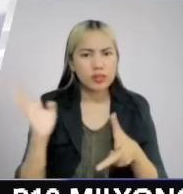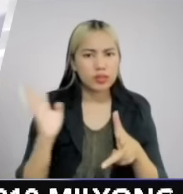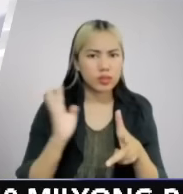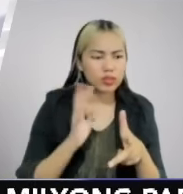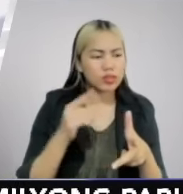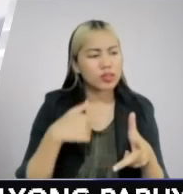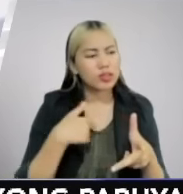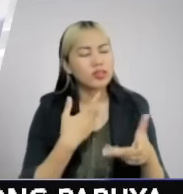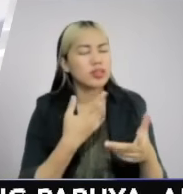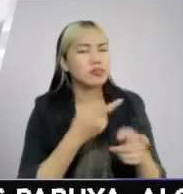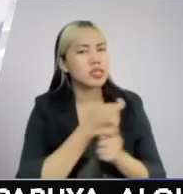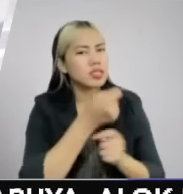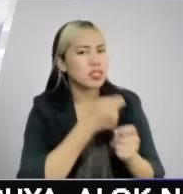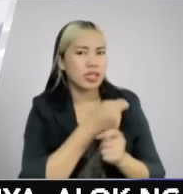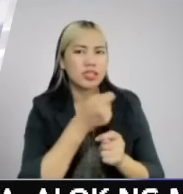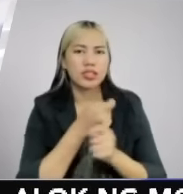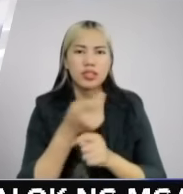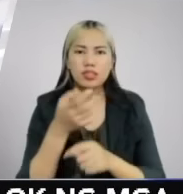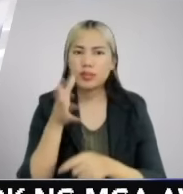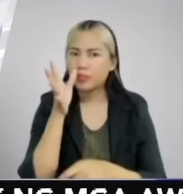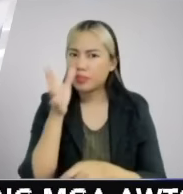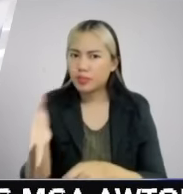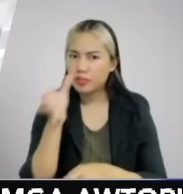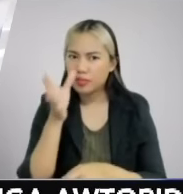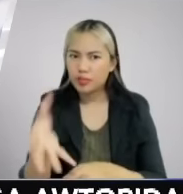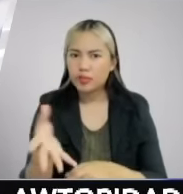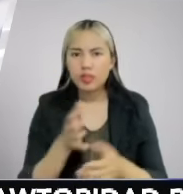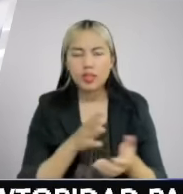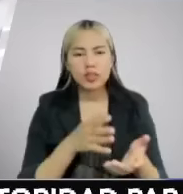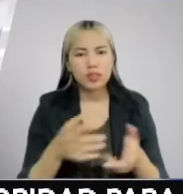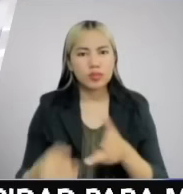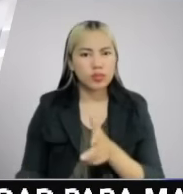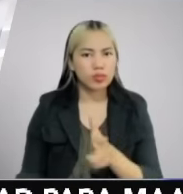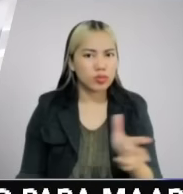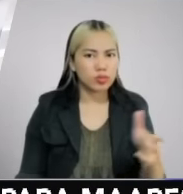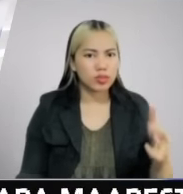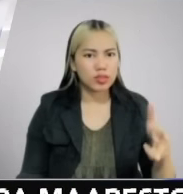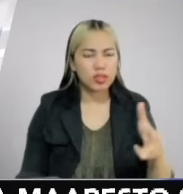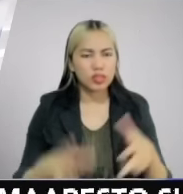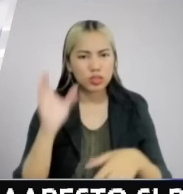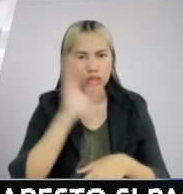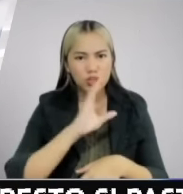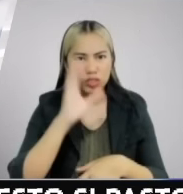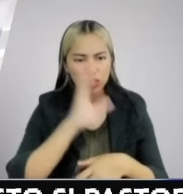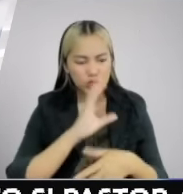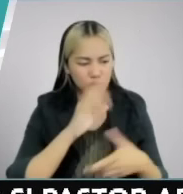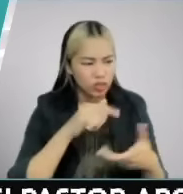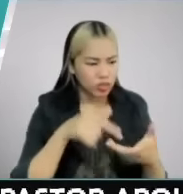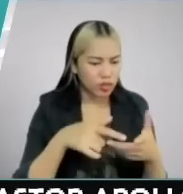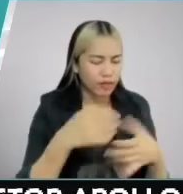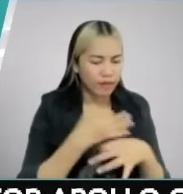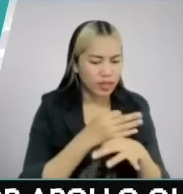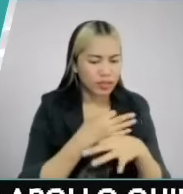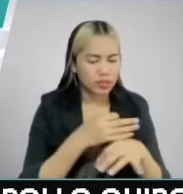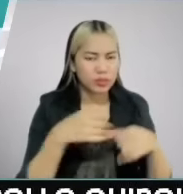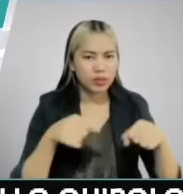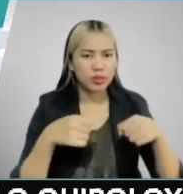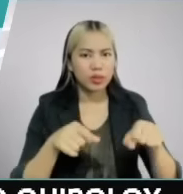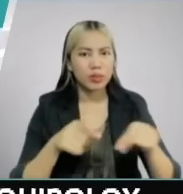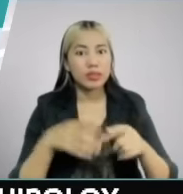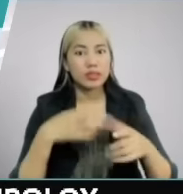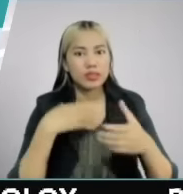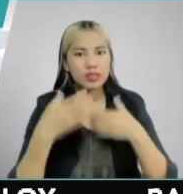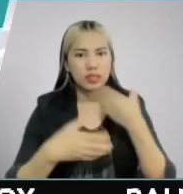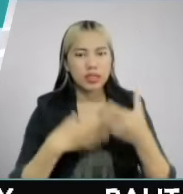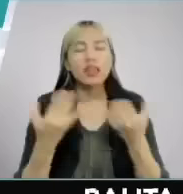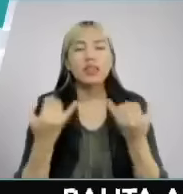pinansin ginilid niya po yung motor taos hinanap nila yung kadena tapos sinisigawan na daw po sila nasa ligtas ng kalagayan